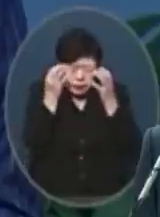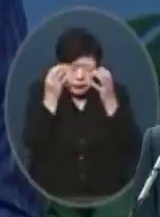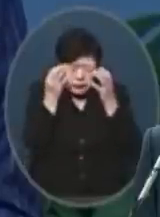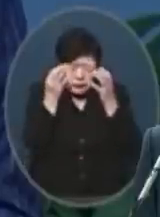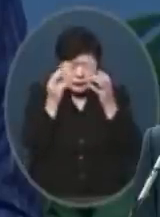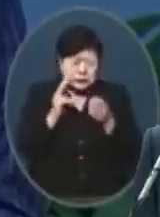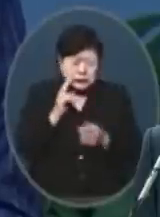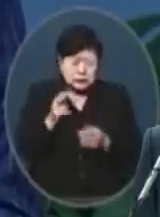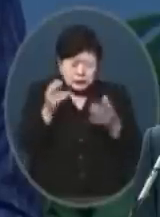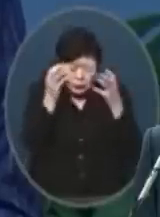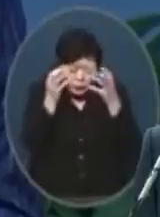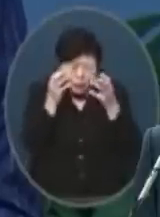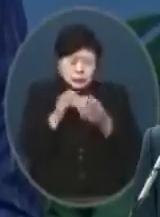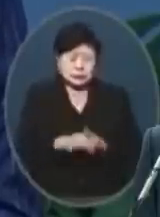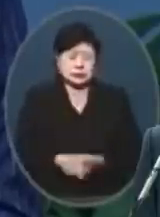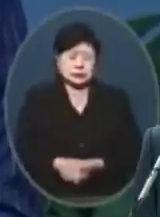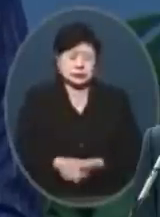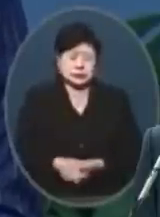극한 고통은